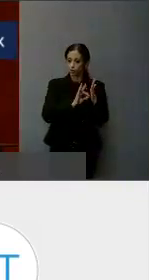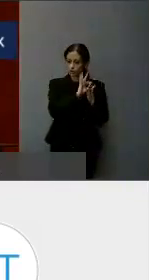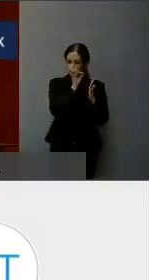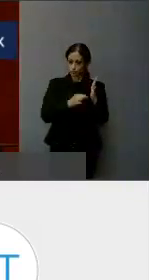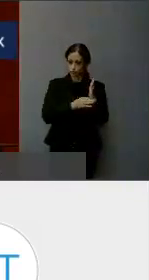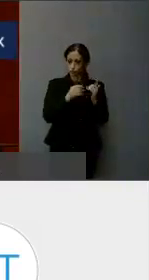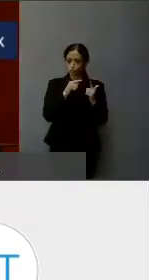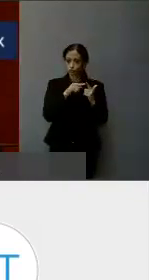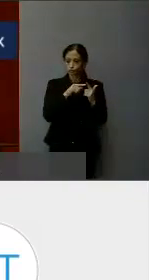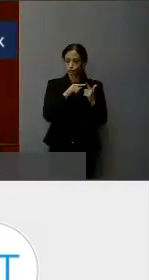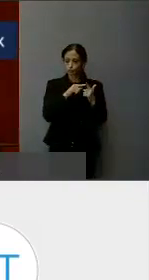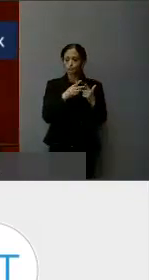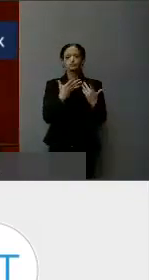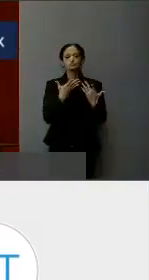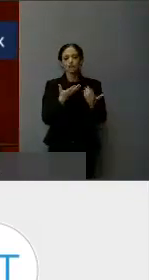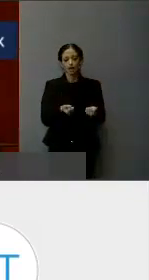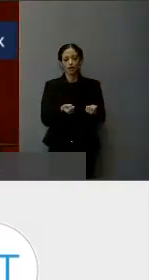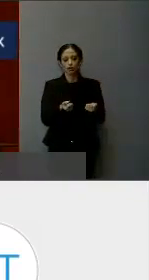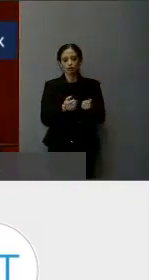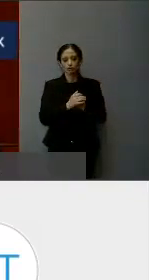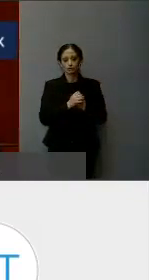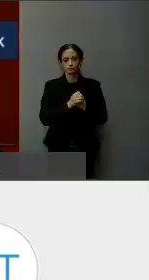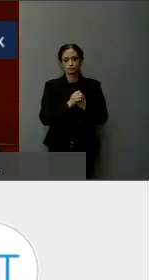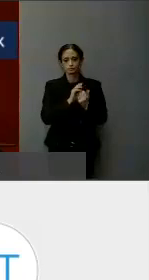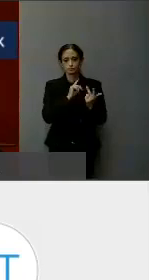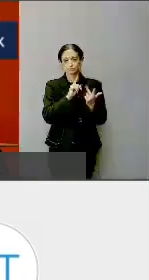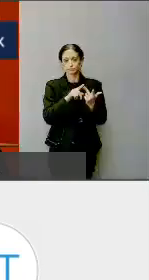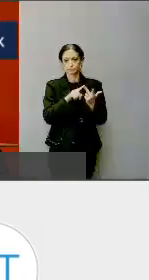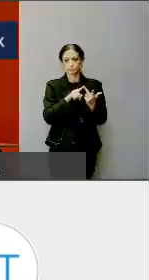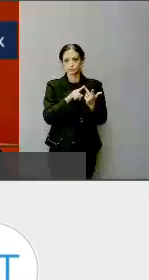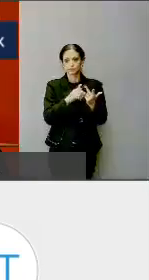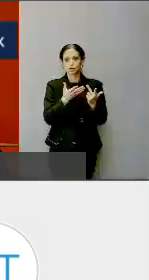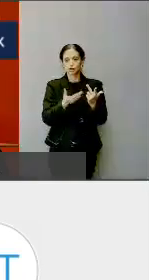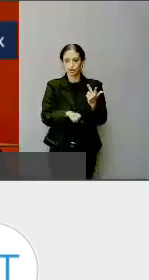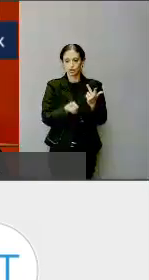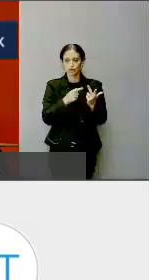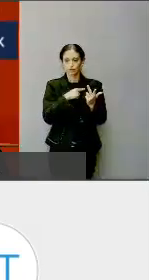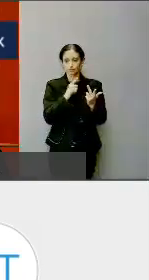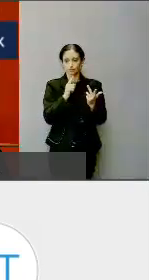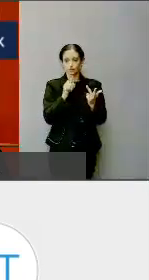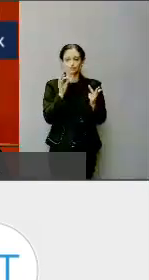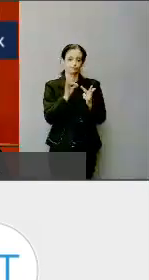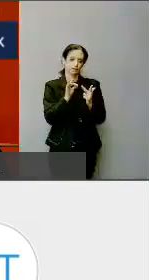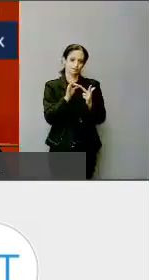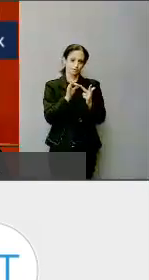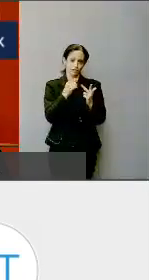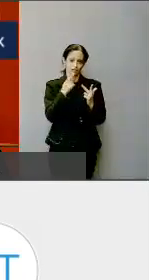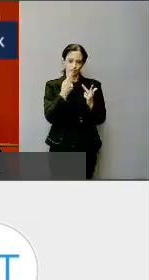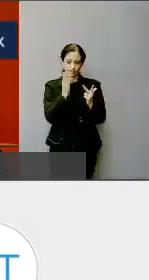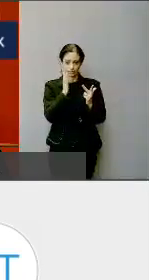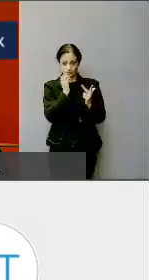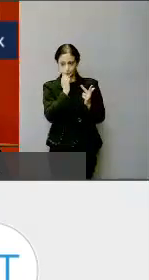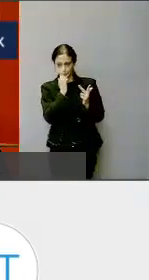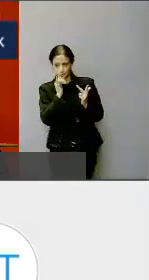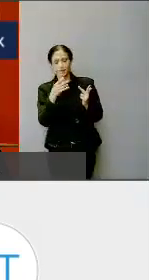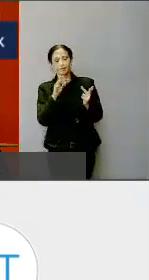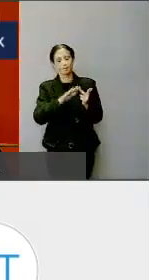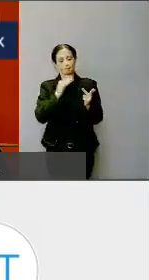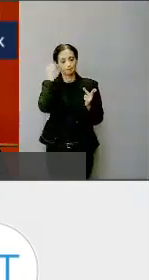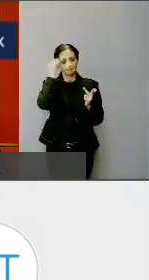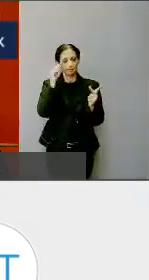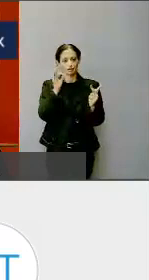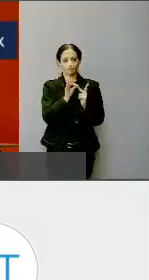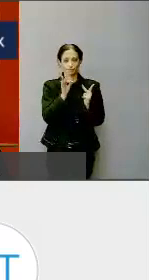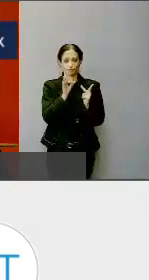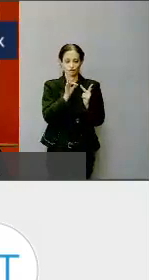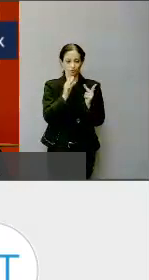2 accolta 3 accolta avere favorevoli assessore allora